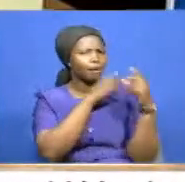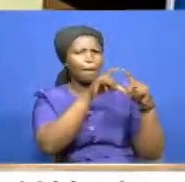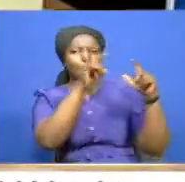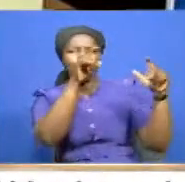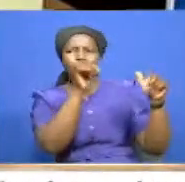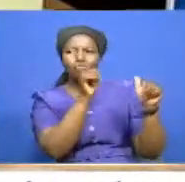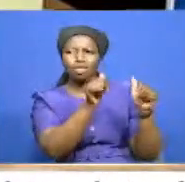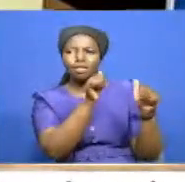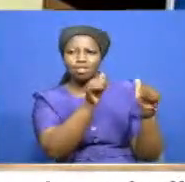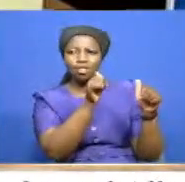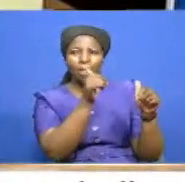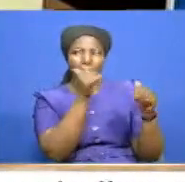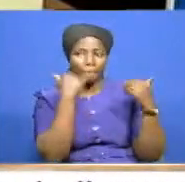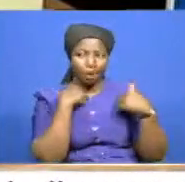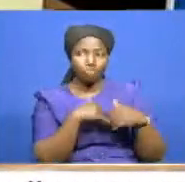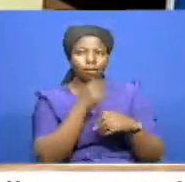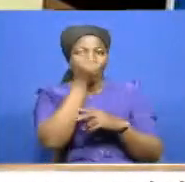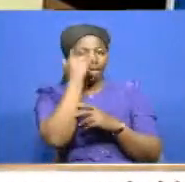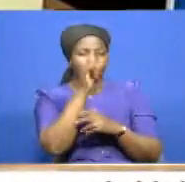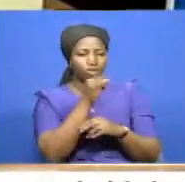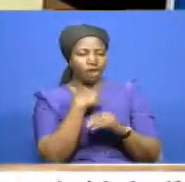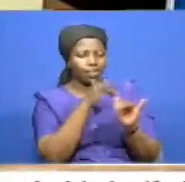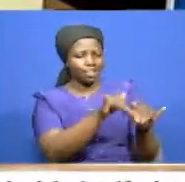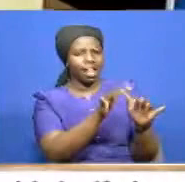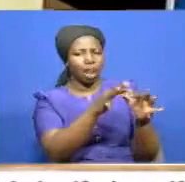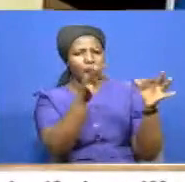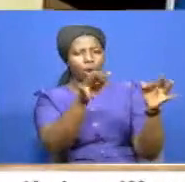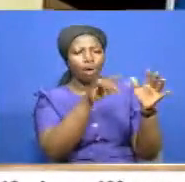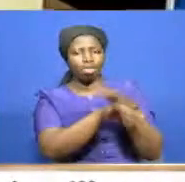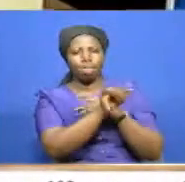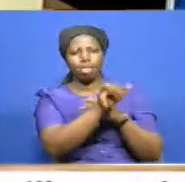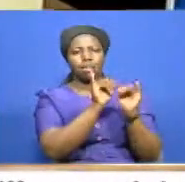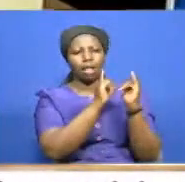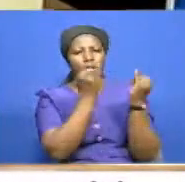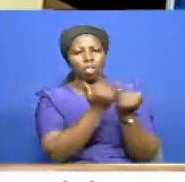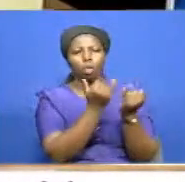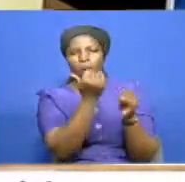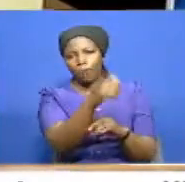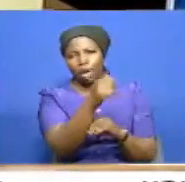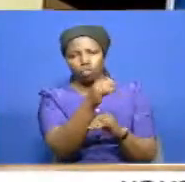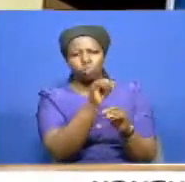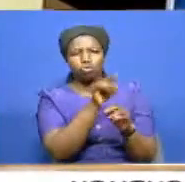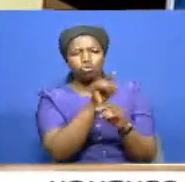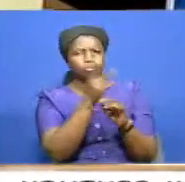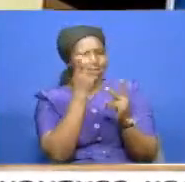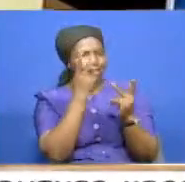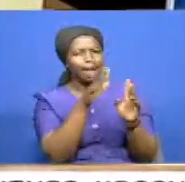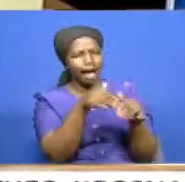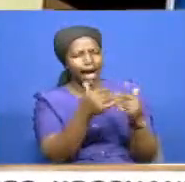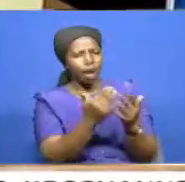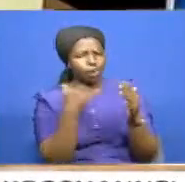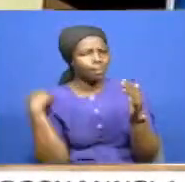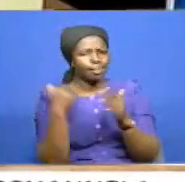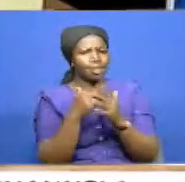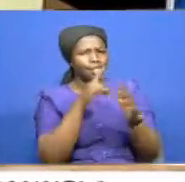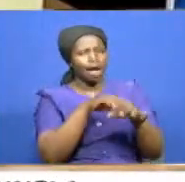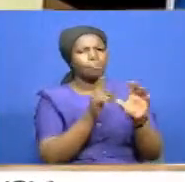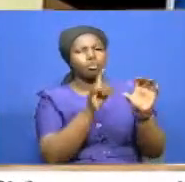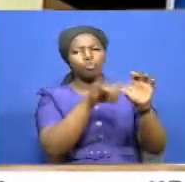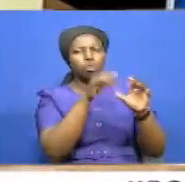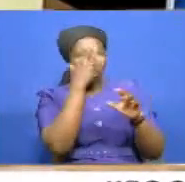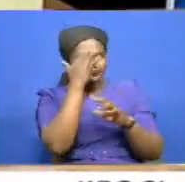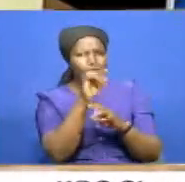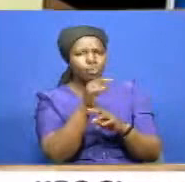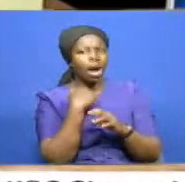na nafahamu kwamba hujakaa sana katika taasisi hii. Unaiangaliaje toka uingie, ikiwa sasa hivi ni mwezi mmoja tangu